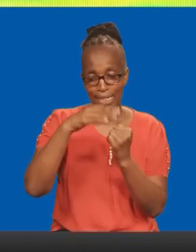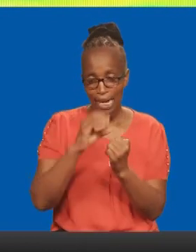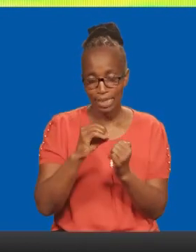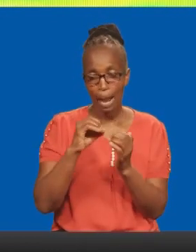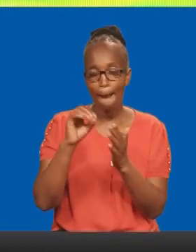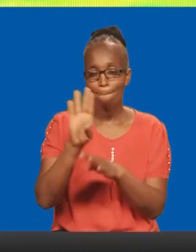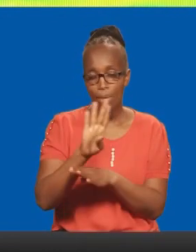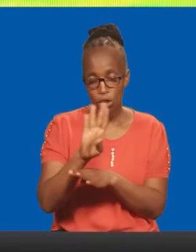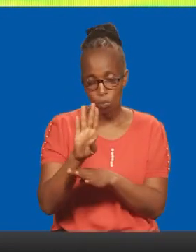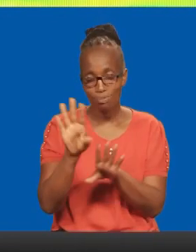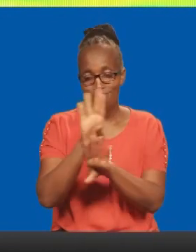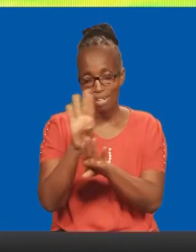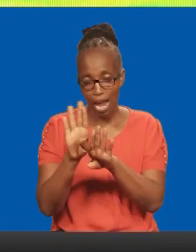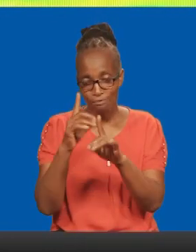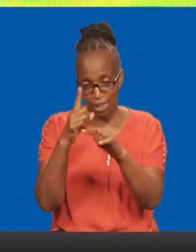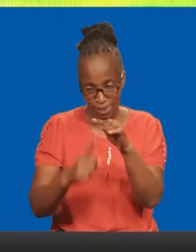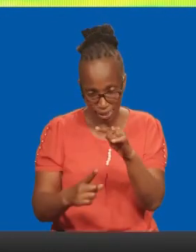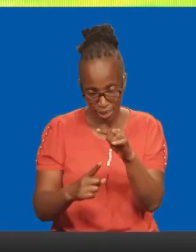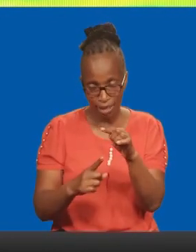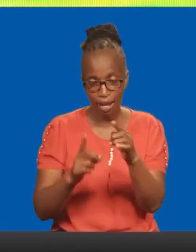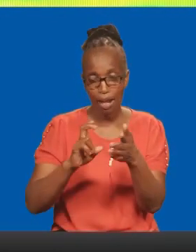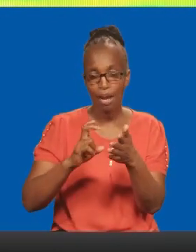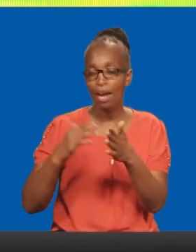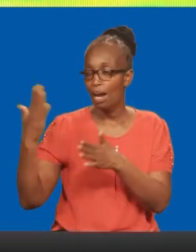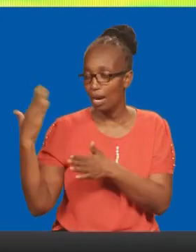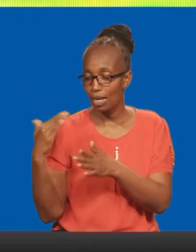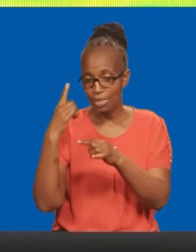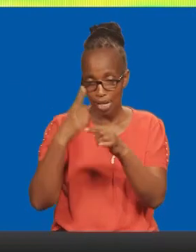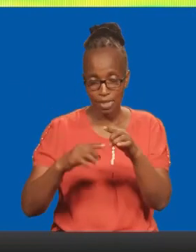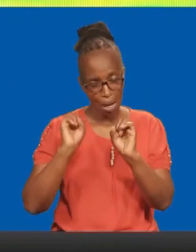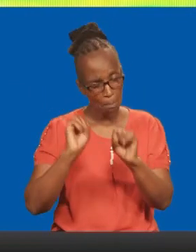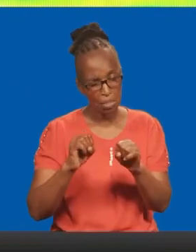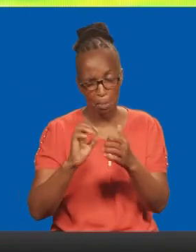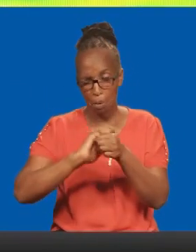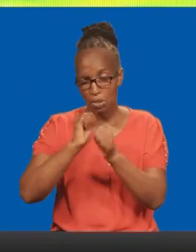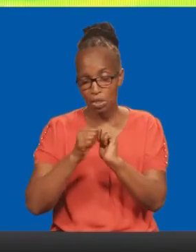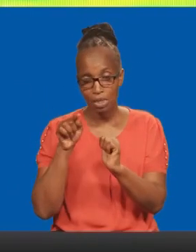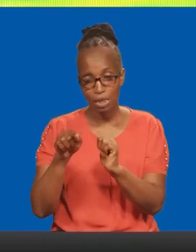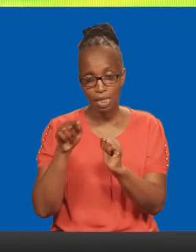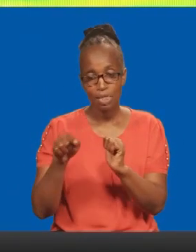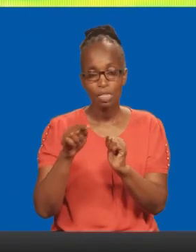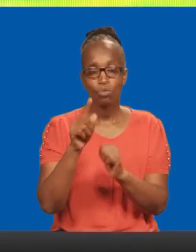$280 billion a year last year. We could scale that up to